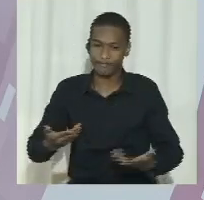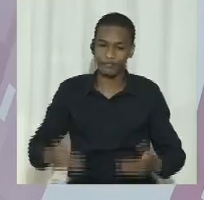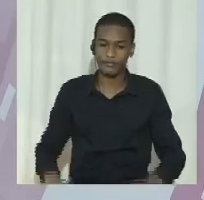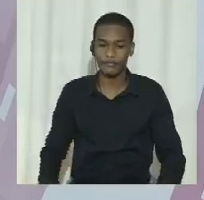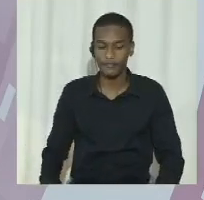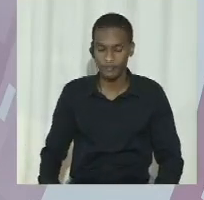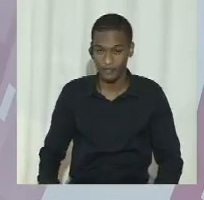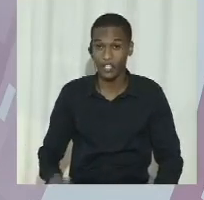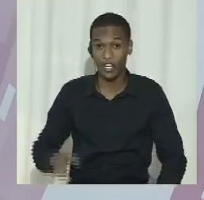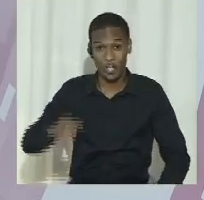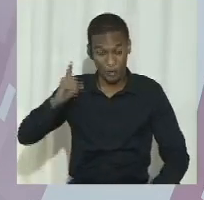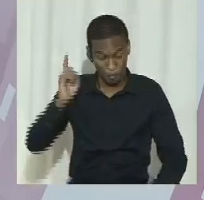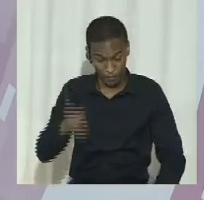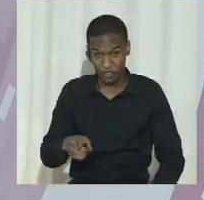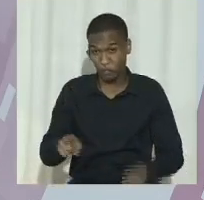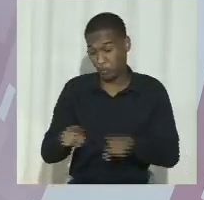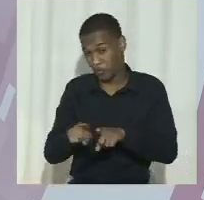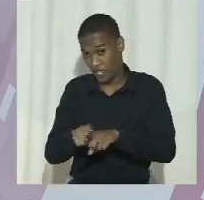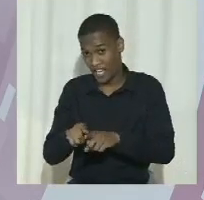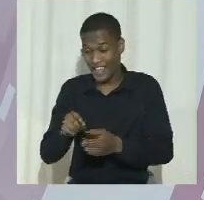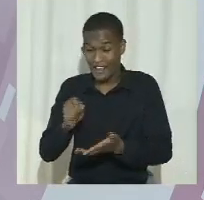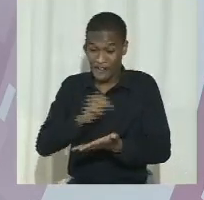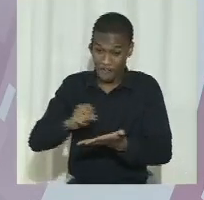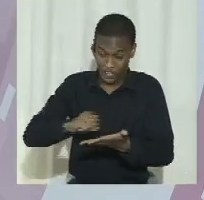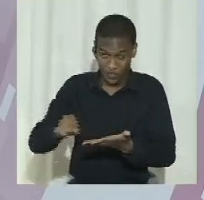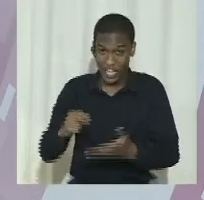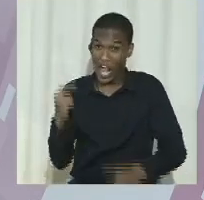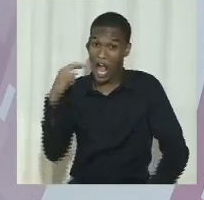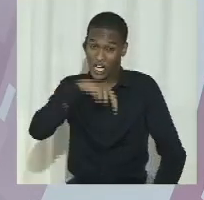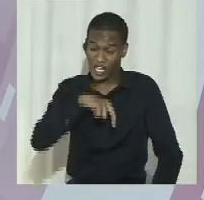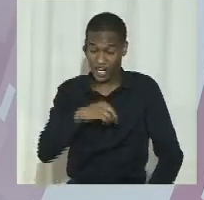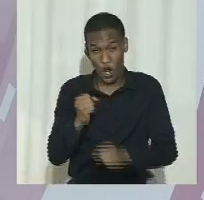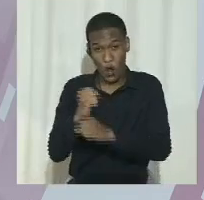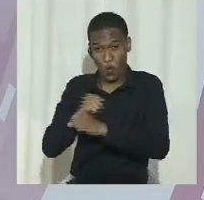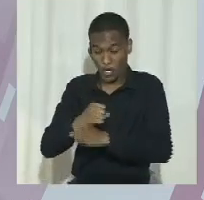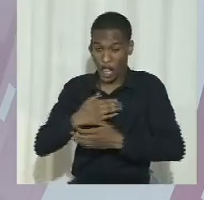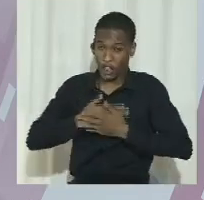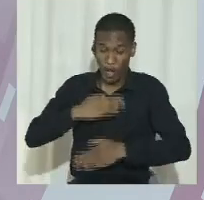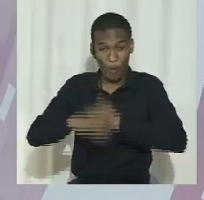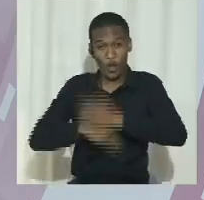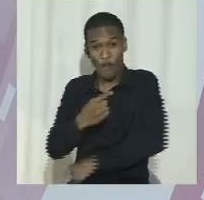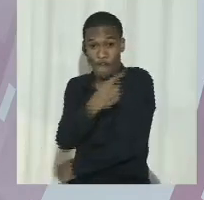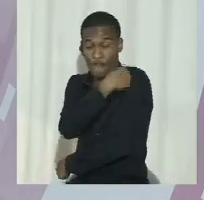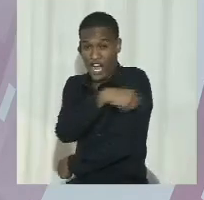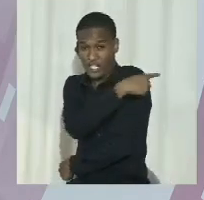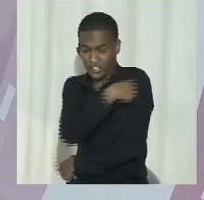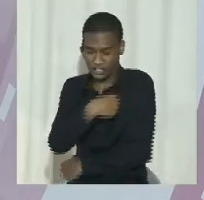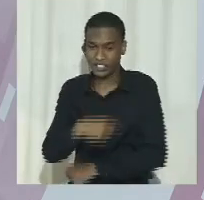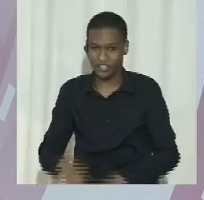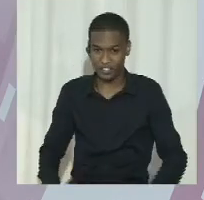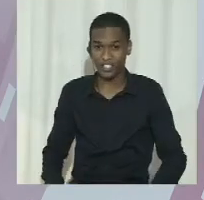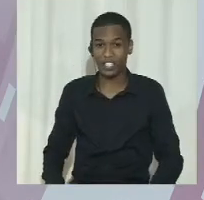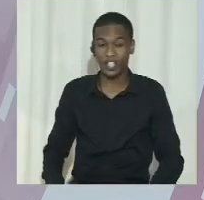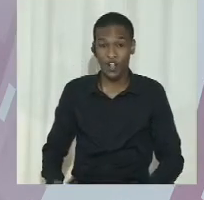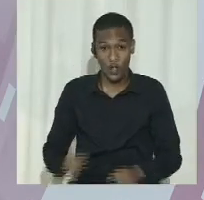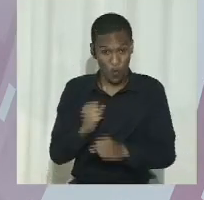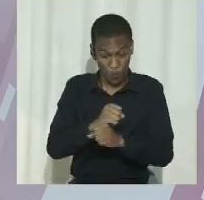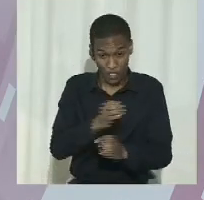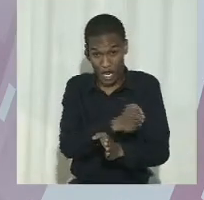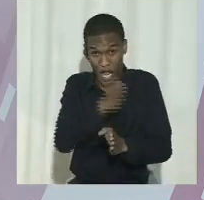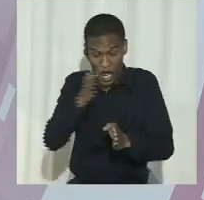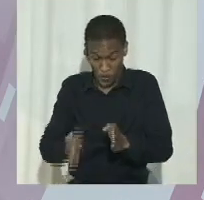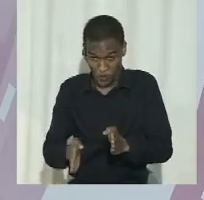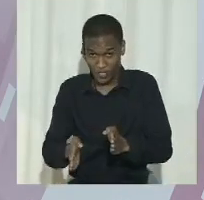ny fisoratana anarana ho an'ireo anao vaksiny. Ny antony mantsy a ao arianany fanaovana vaksiny dia tsy maintsy misy